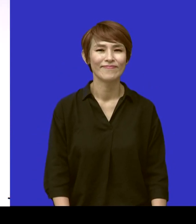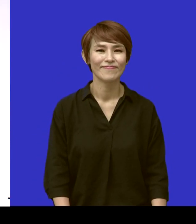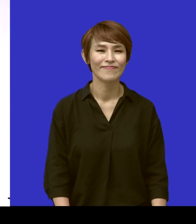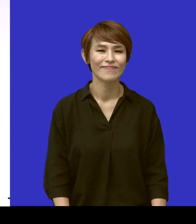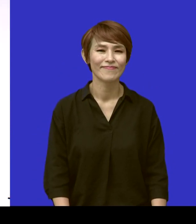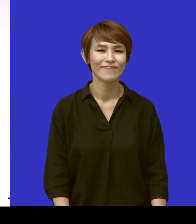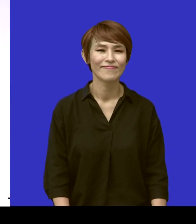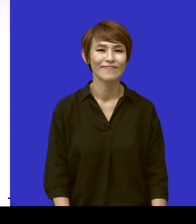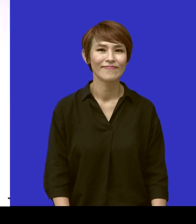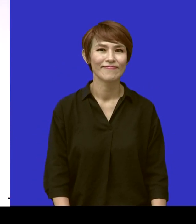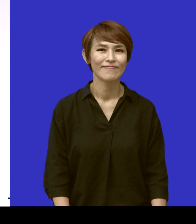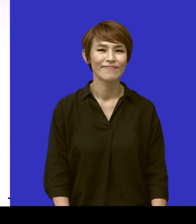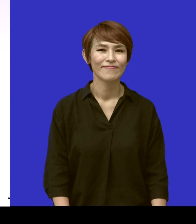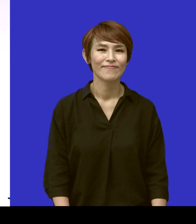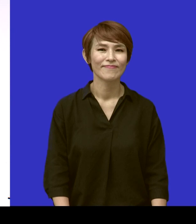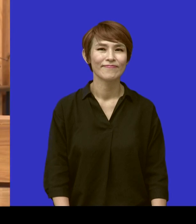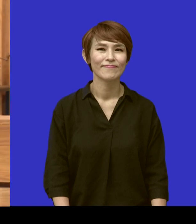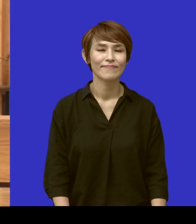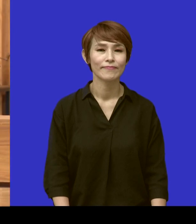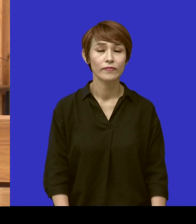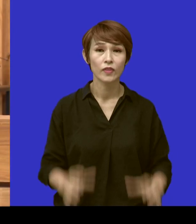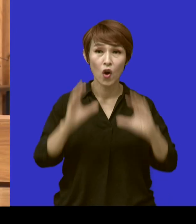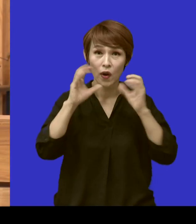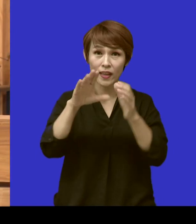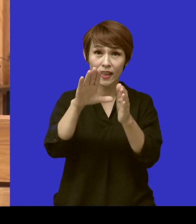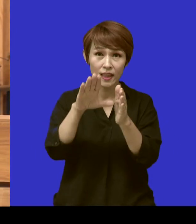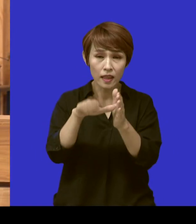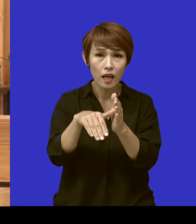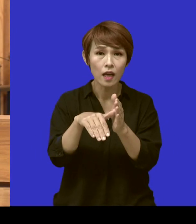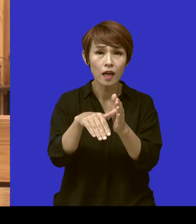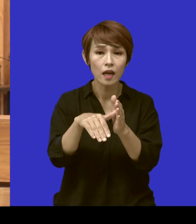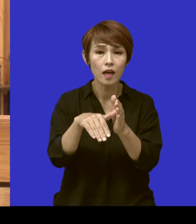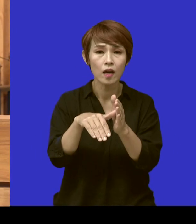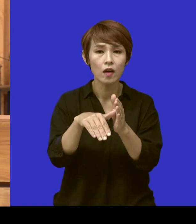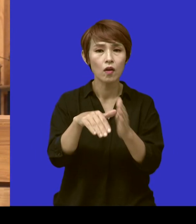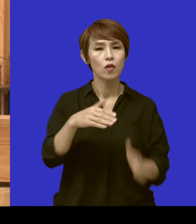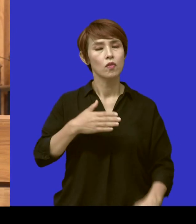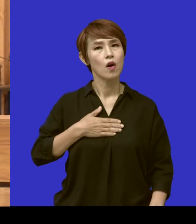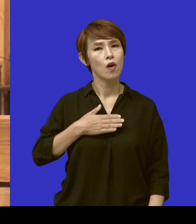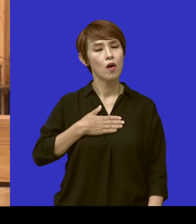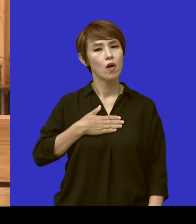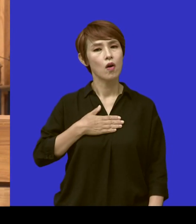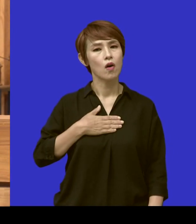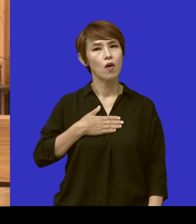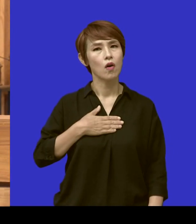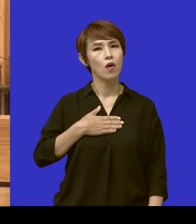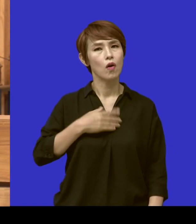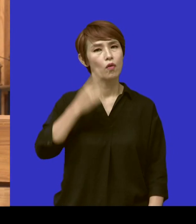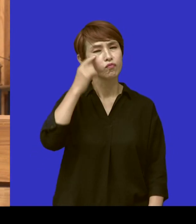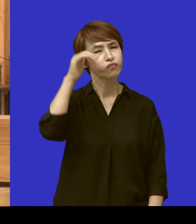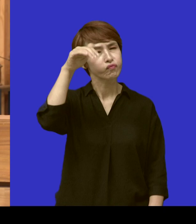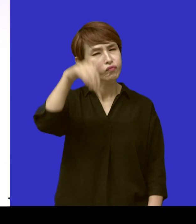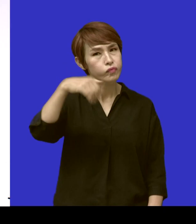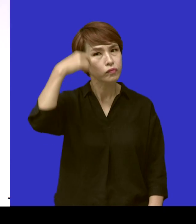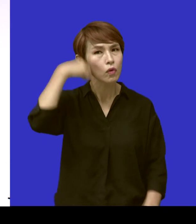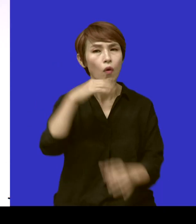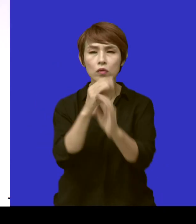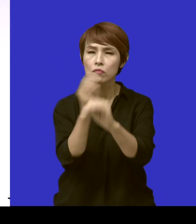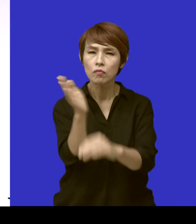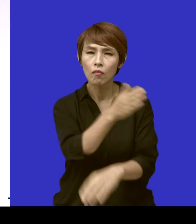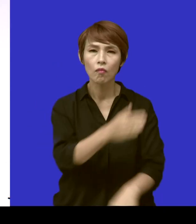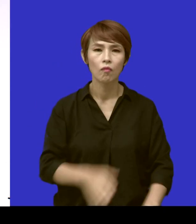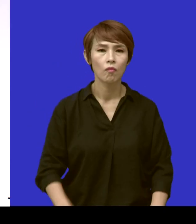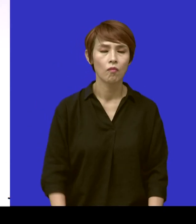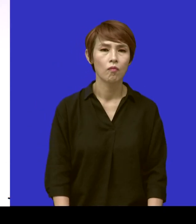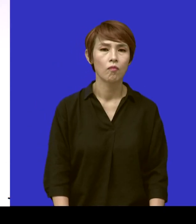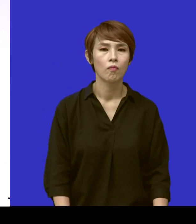네. 네. 어릴 때 언제부터 내가 조금 남들과 다르다라는 것을 느끼셨나요?